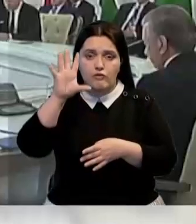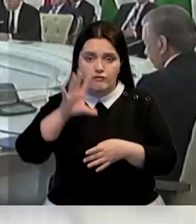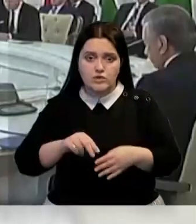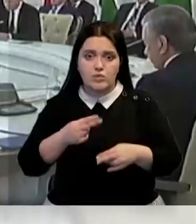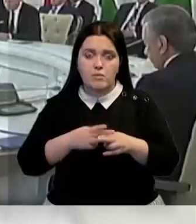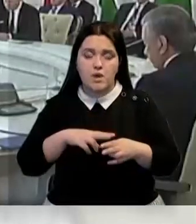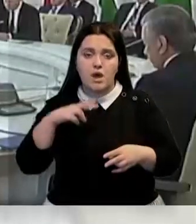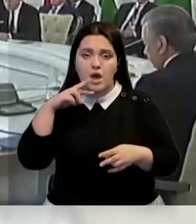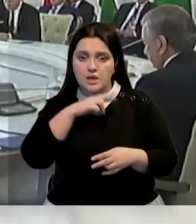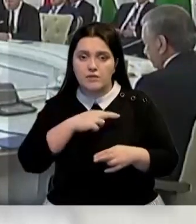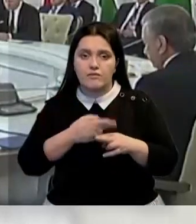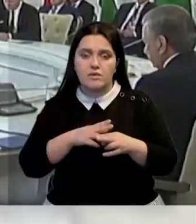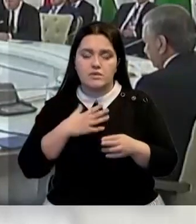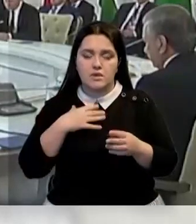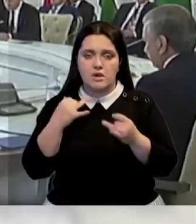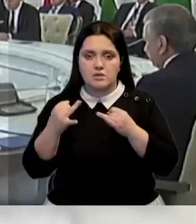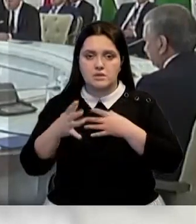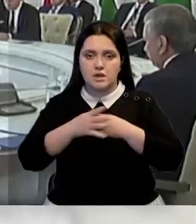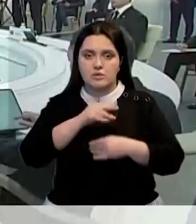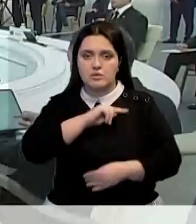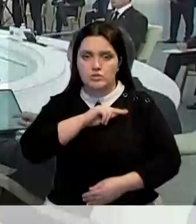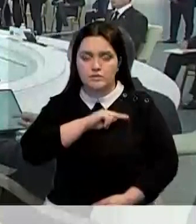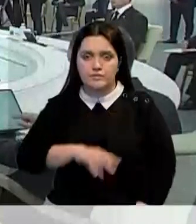отравляет атмосферу нашего сотрудничества.